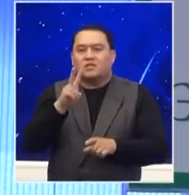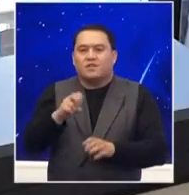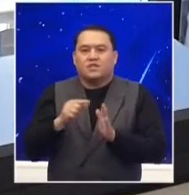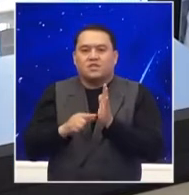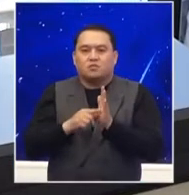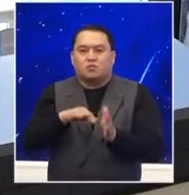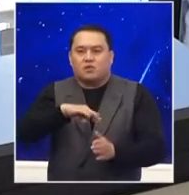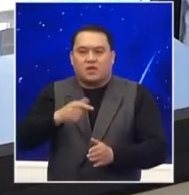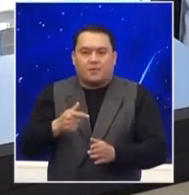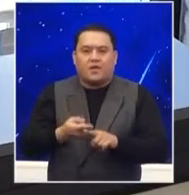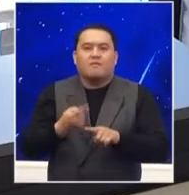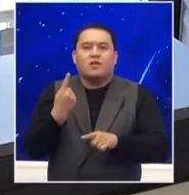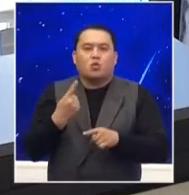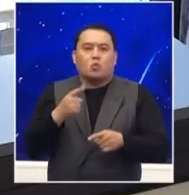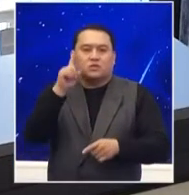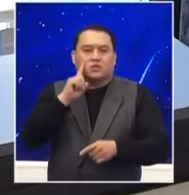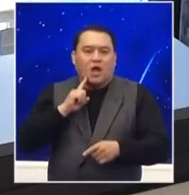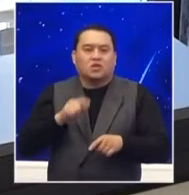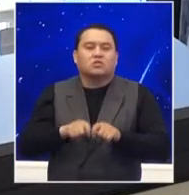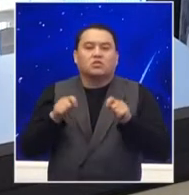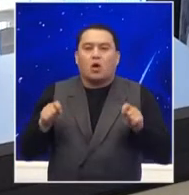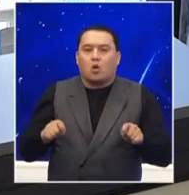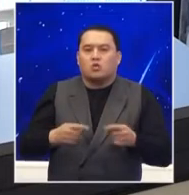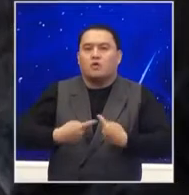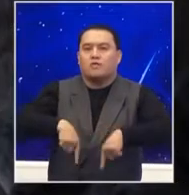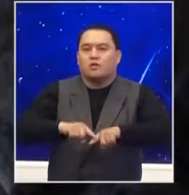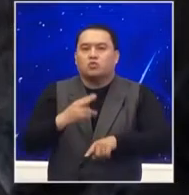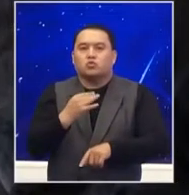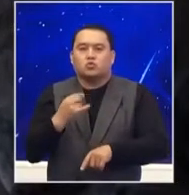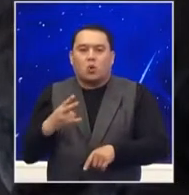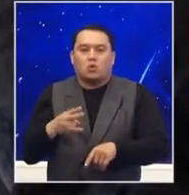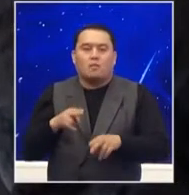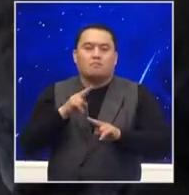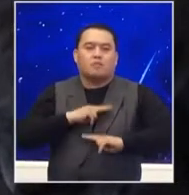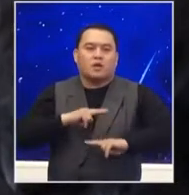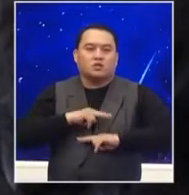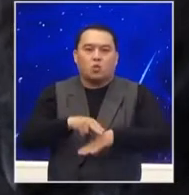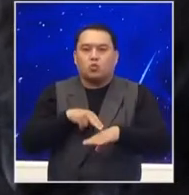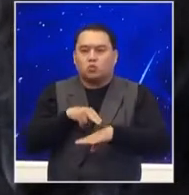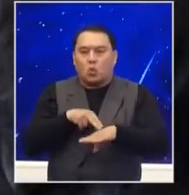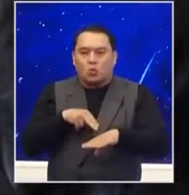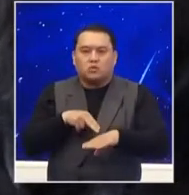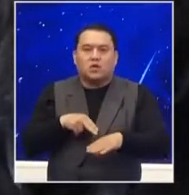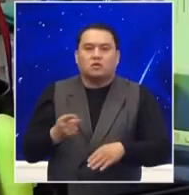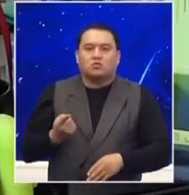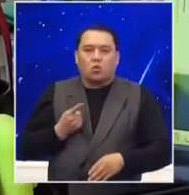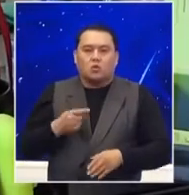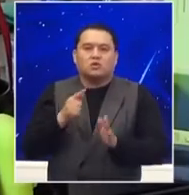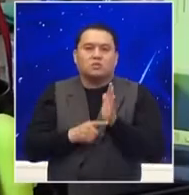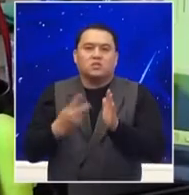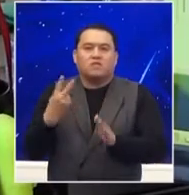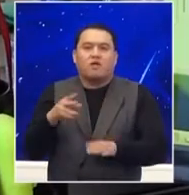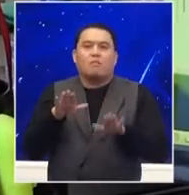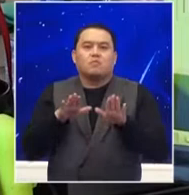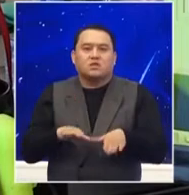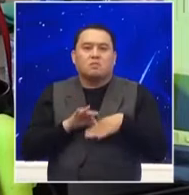миллионов тенге. В одном здании для удобства граждан соседствуют отделы ЦОНа и местные полицейской службы. Имеется и зал мажилиса на 72 места